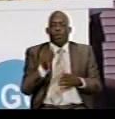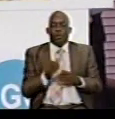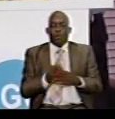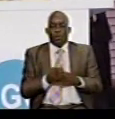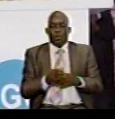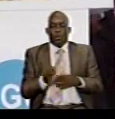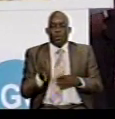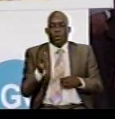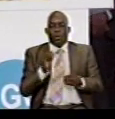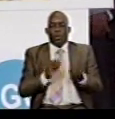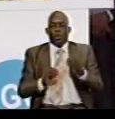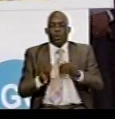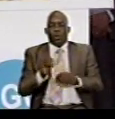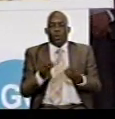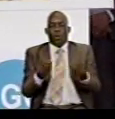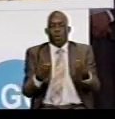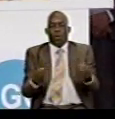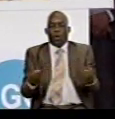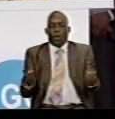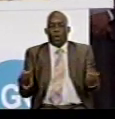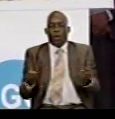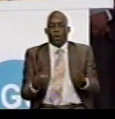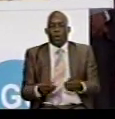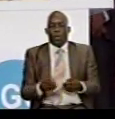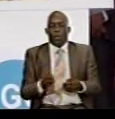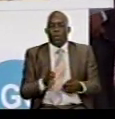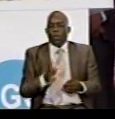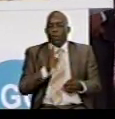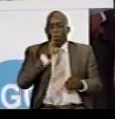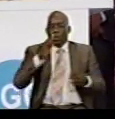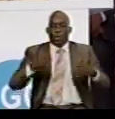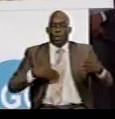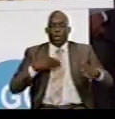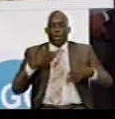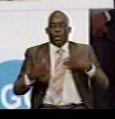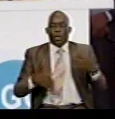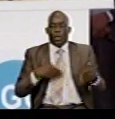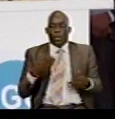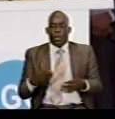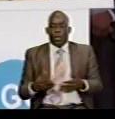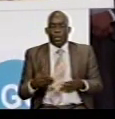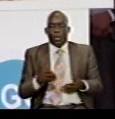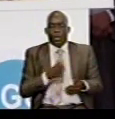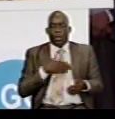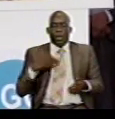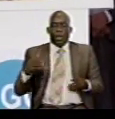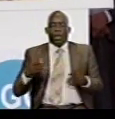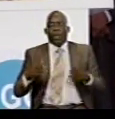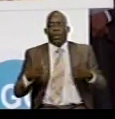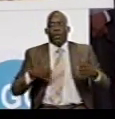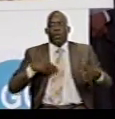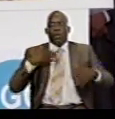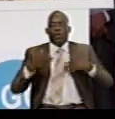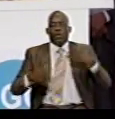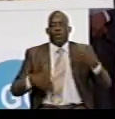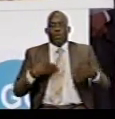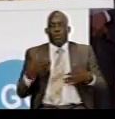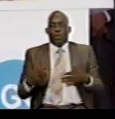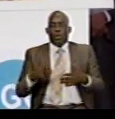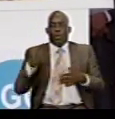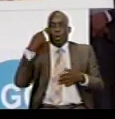Oh land. Terre. Be glad. Sois dans l'allégresse. And rejoice. Et réjouis-toi. For